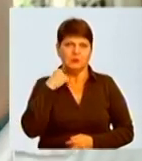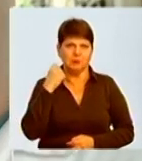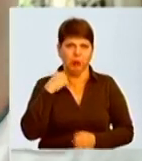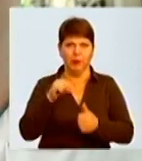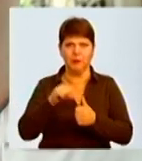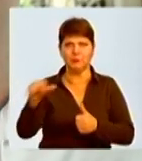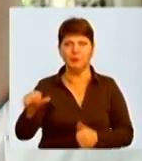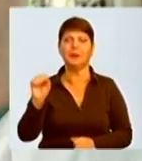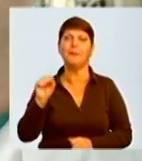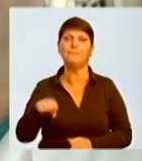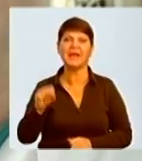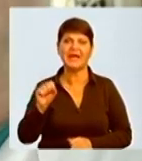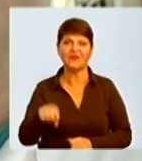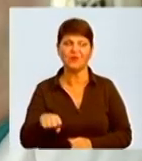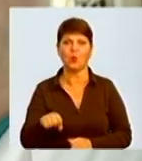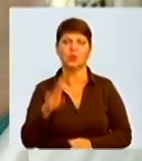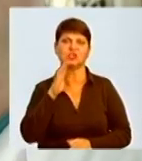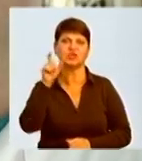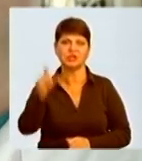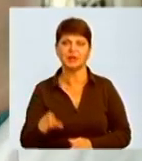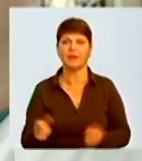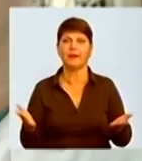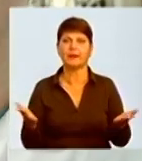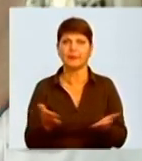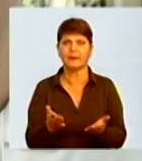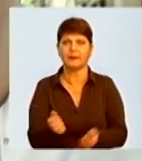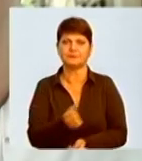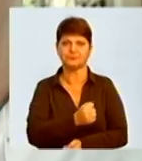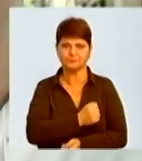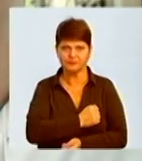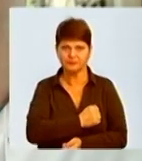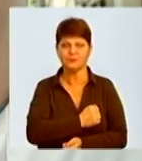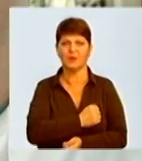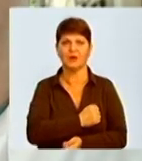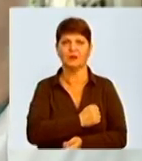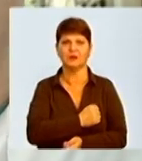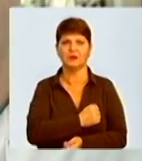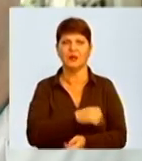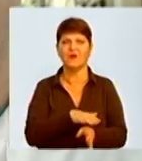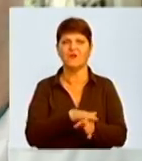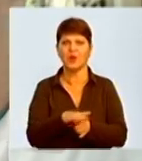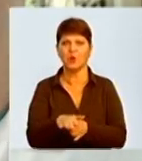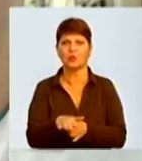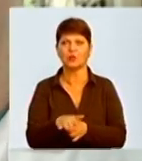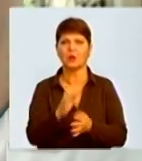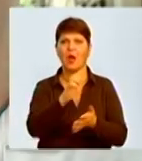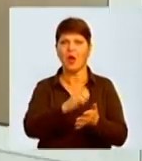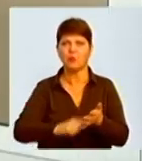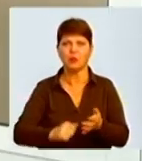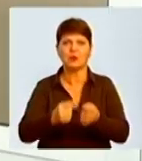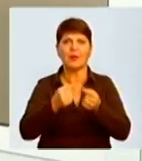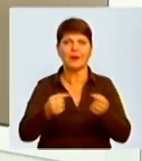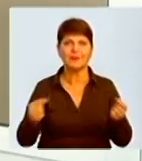пиво. Жінки, які, на жаль, виконують аборти в різному